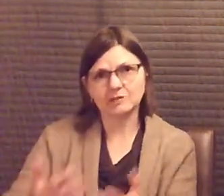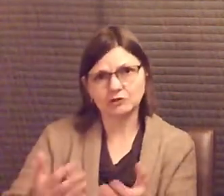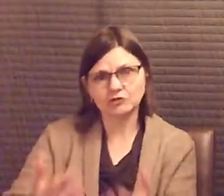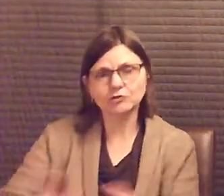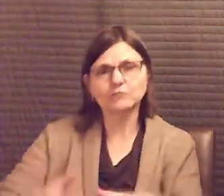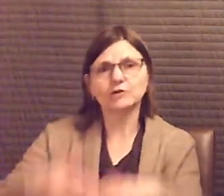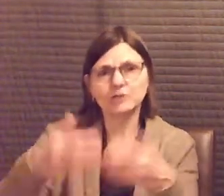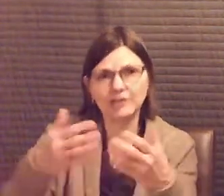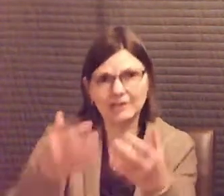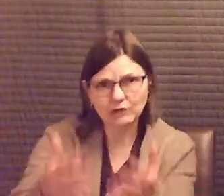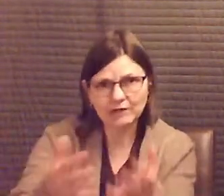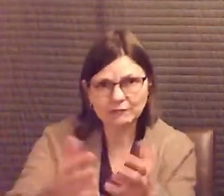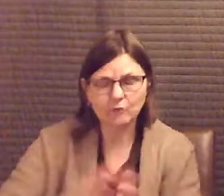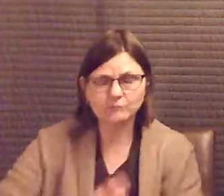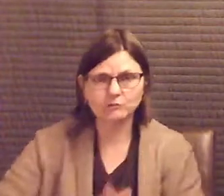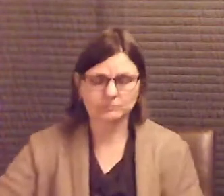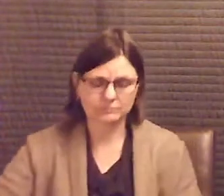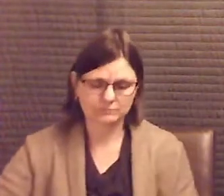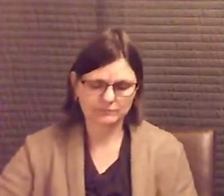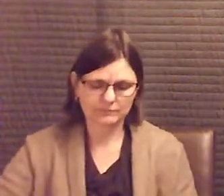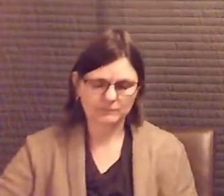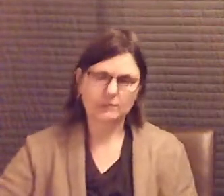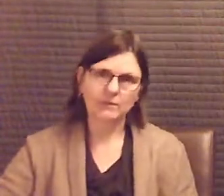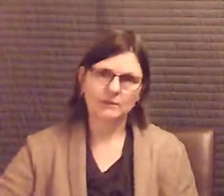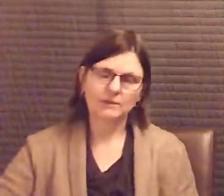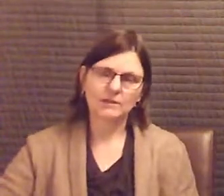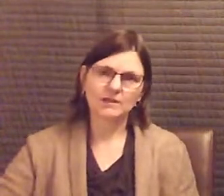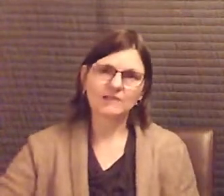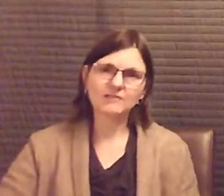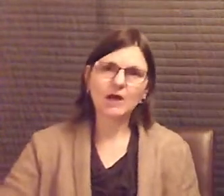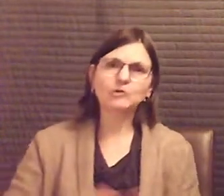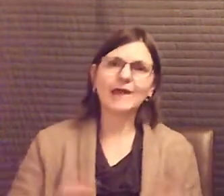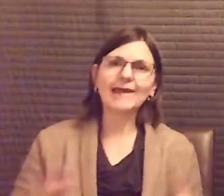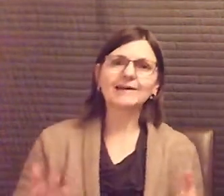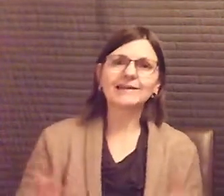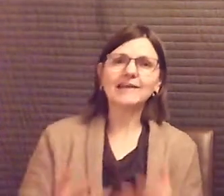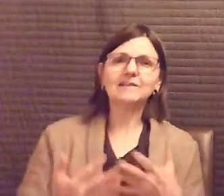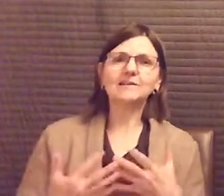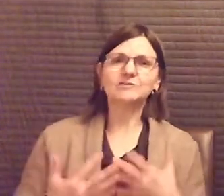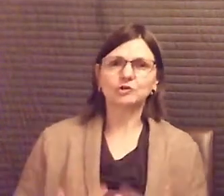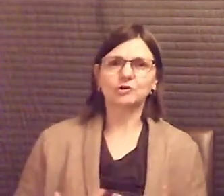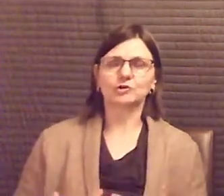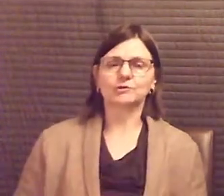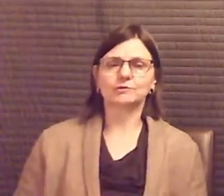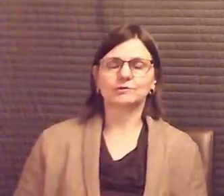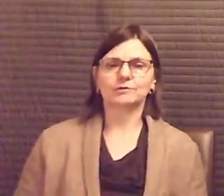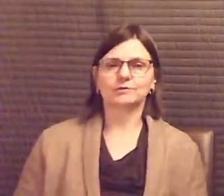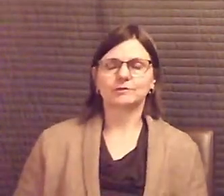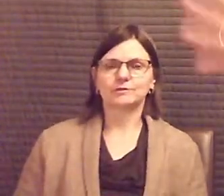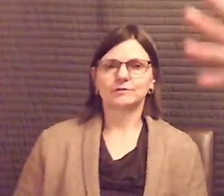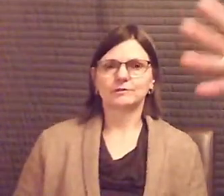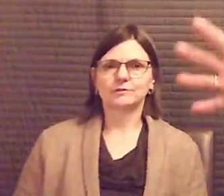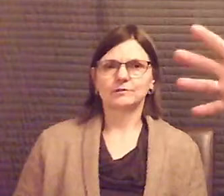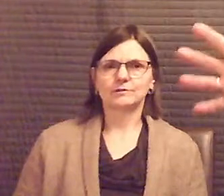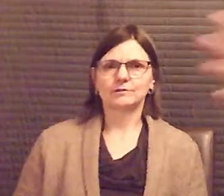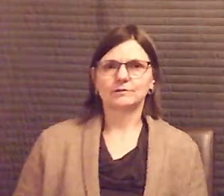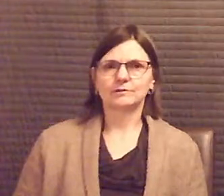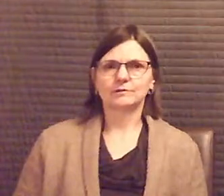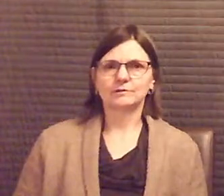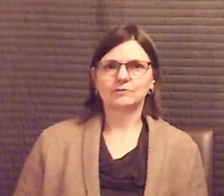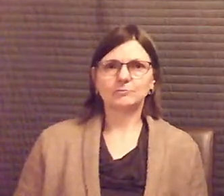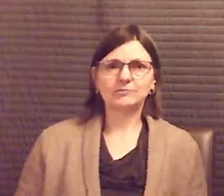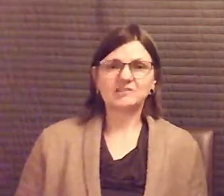die gezonder worden in een leven van de keeper derde healing en ze hadden een eigen genezing terug naar mijn zin de